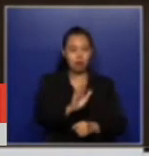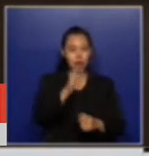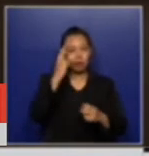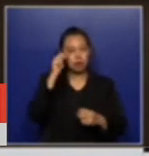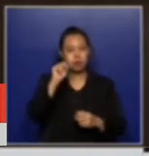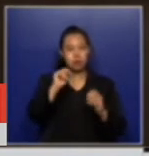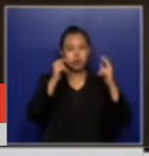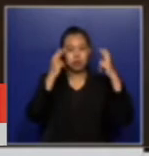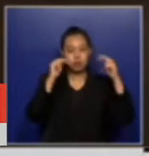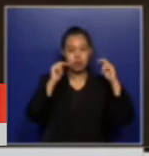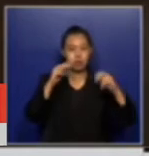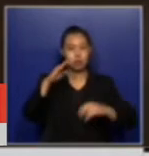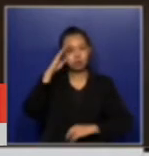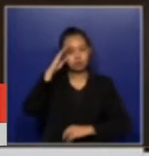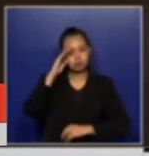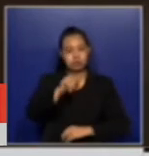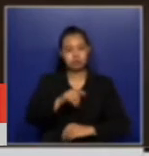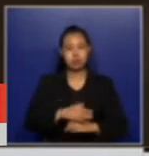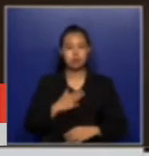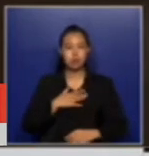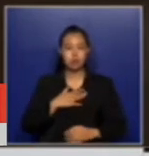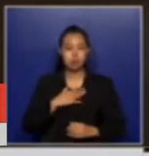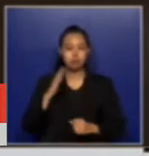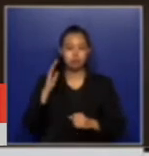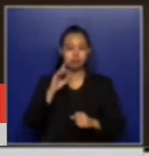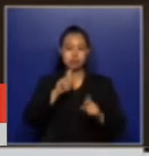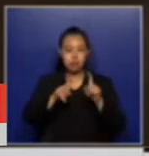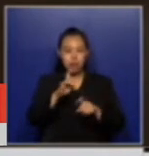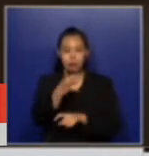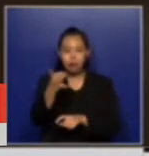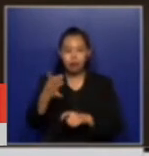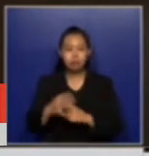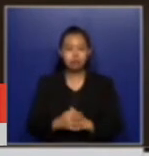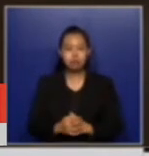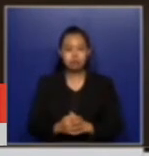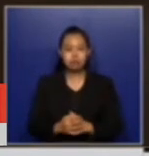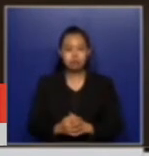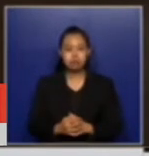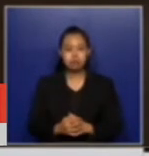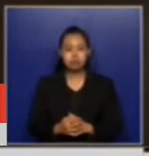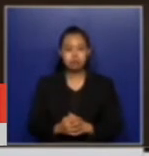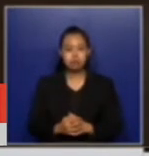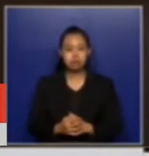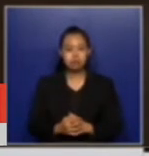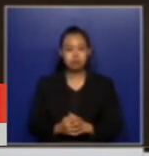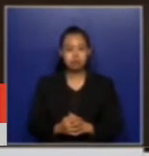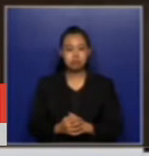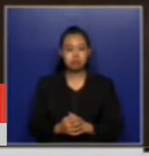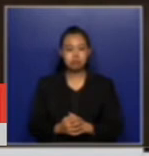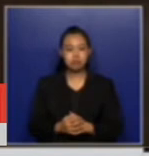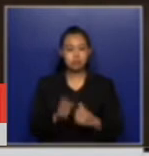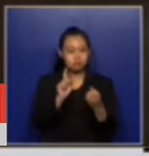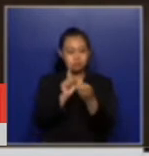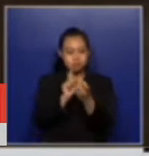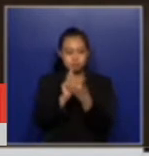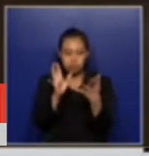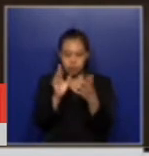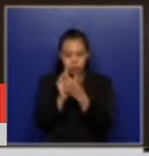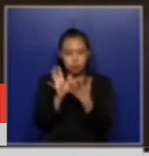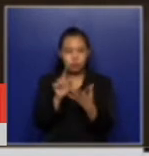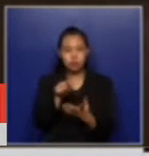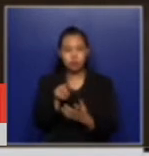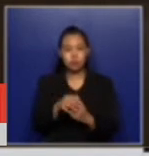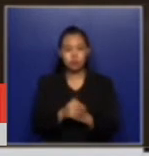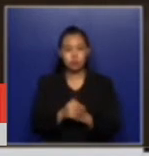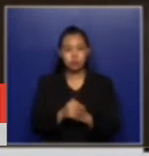ในส่วนที่กับผมจะอภิปรายนั้นนะผมยังไม่พบว่ามีสัดส่วนใดที่คล้ายคลึง